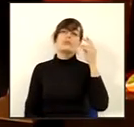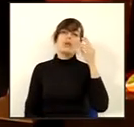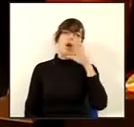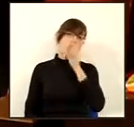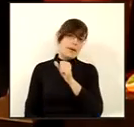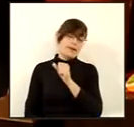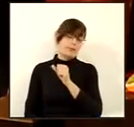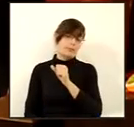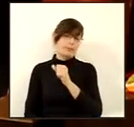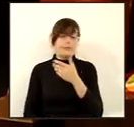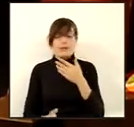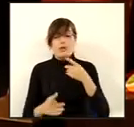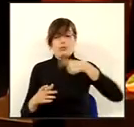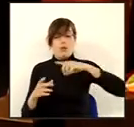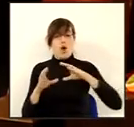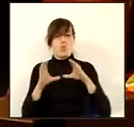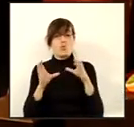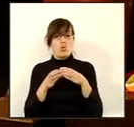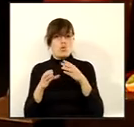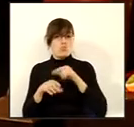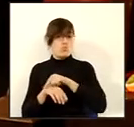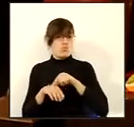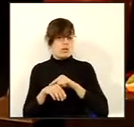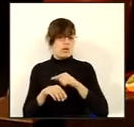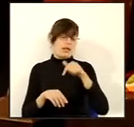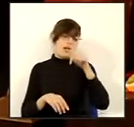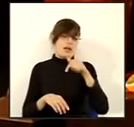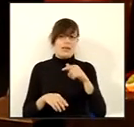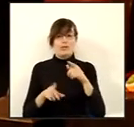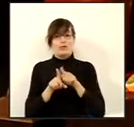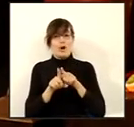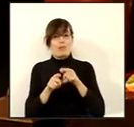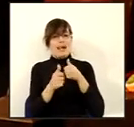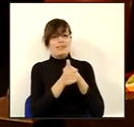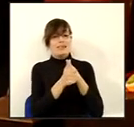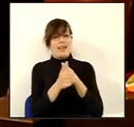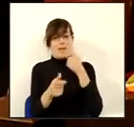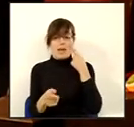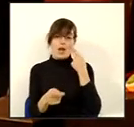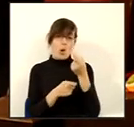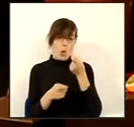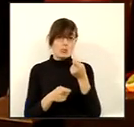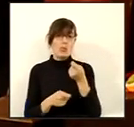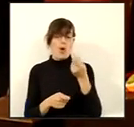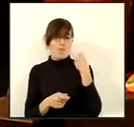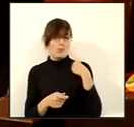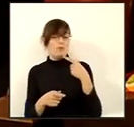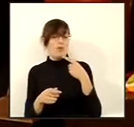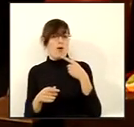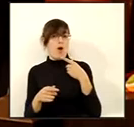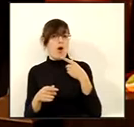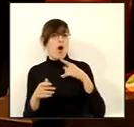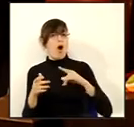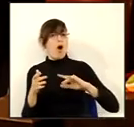Dit això, des del nostre grup municipal entenem que una cosa és fer un bon seguiment i de control i fiscalització dels òrgans de govern